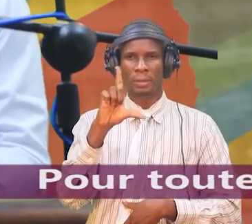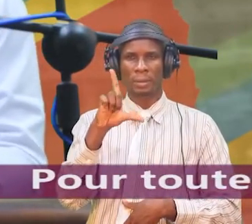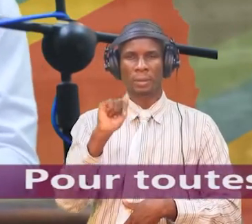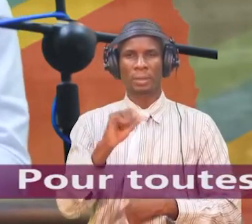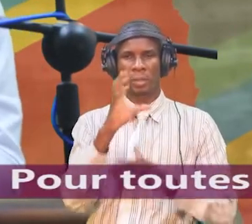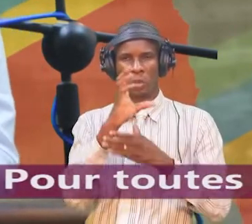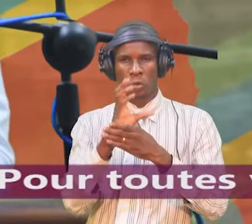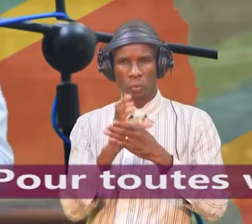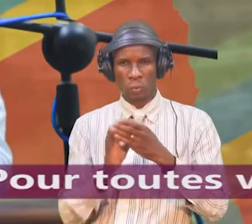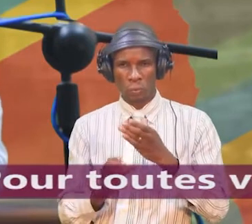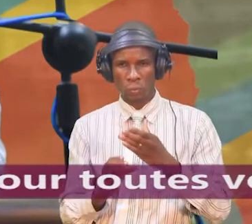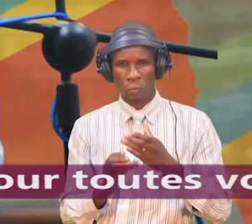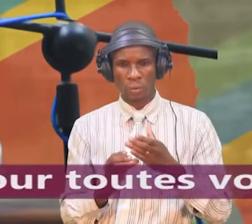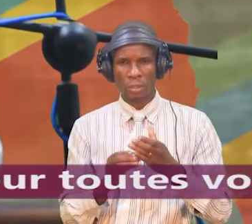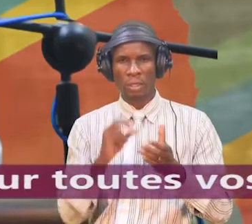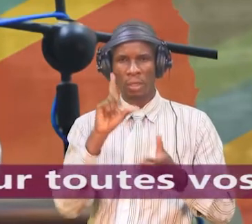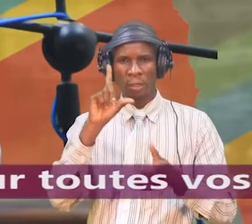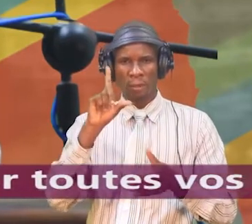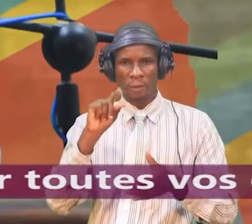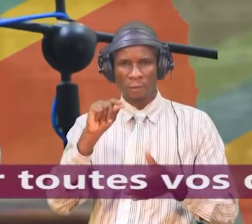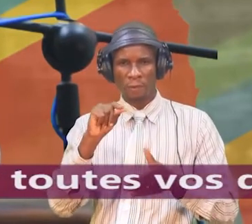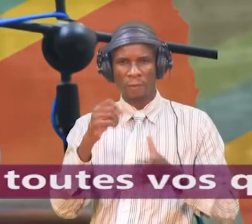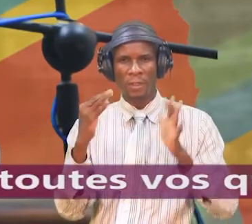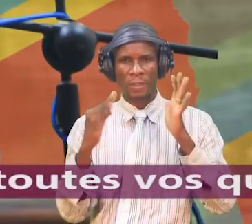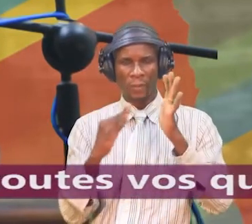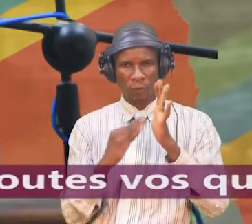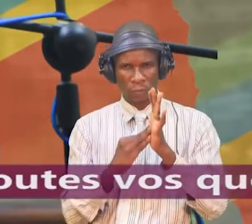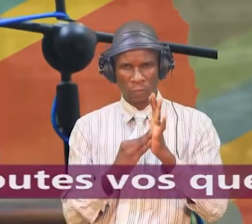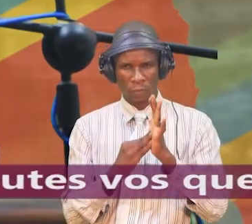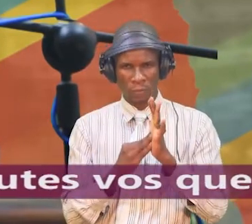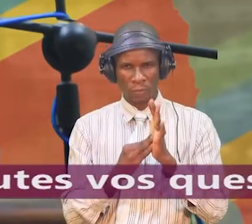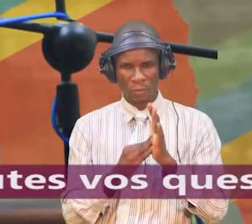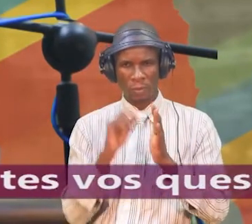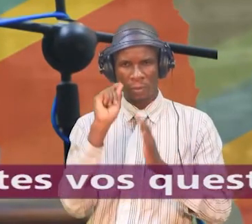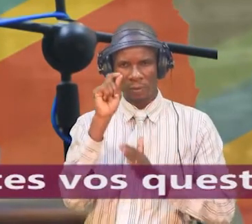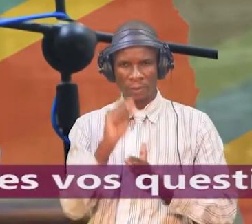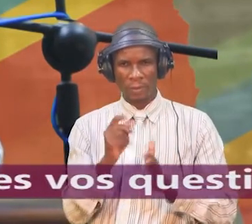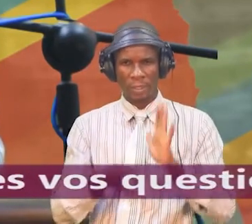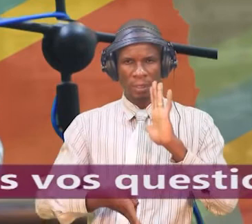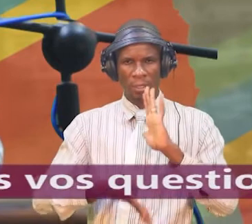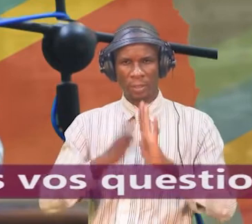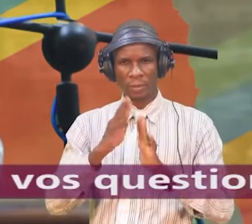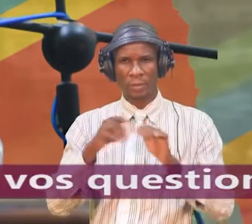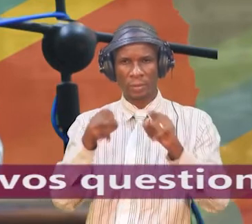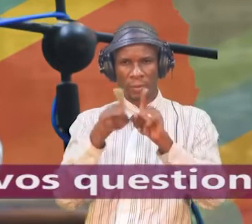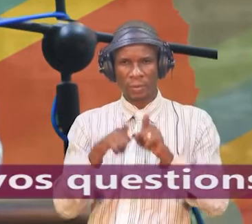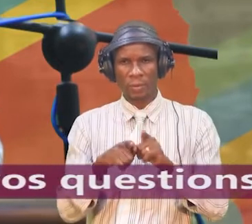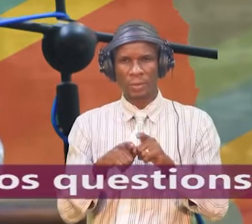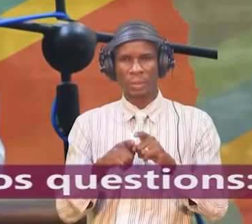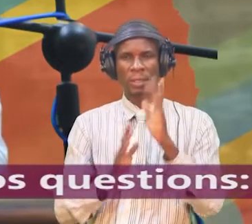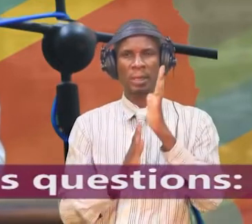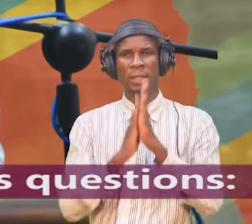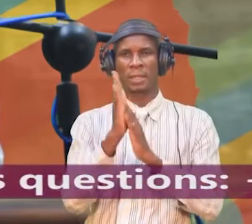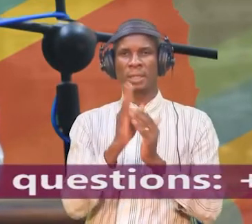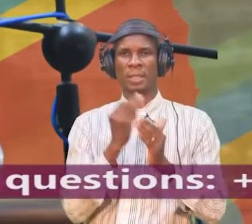chapitre 28. Na mokapo ya tukumi bale na mwambe. 14 et le tokotanga eteni ya zomi na mine mpe zomi na